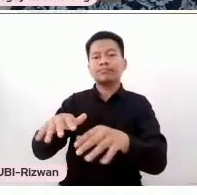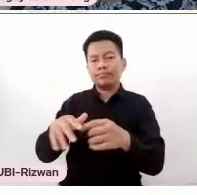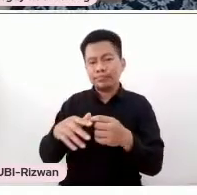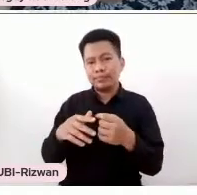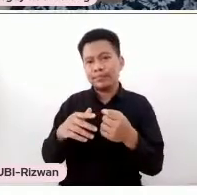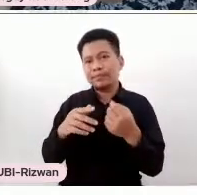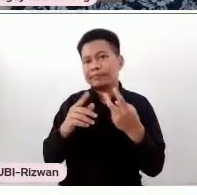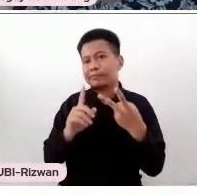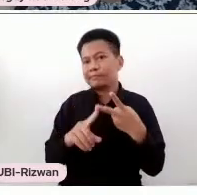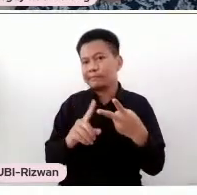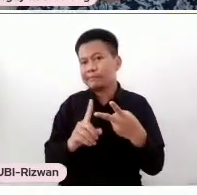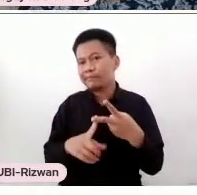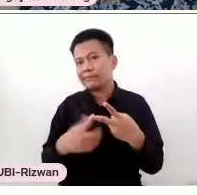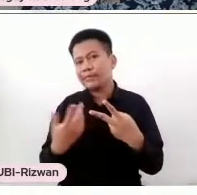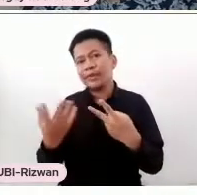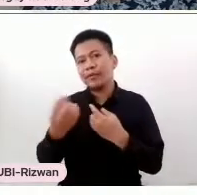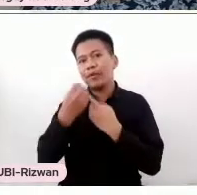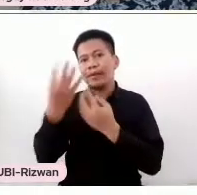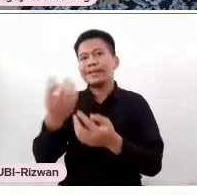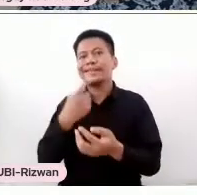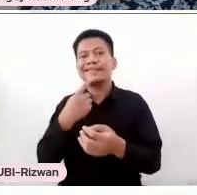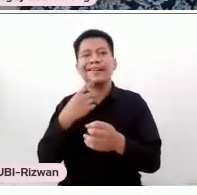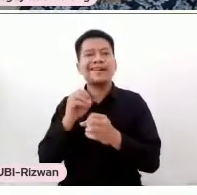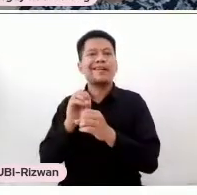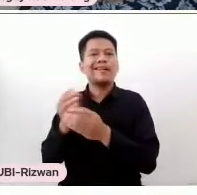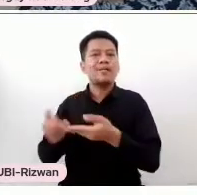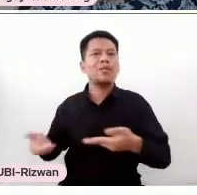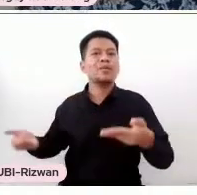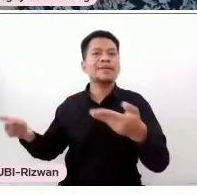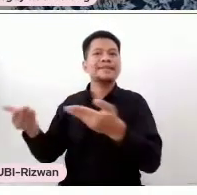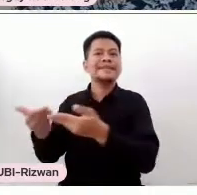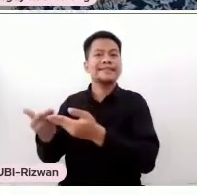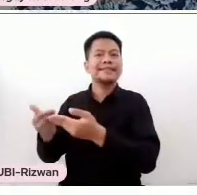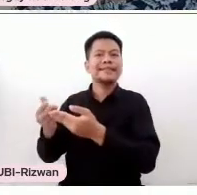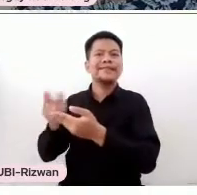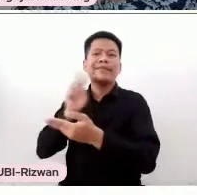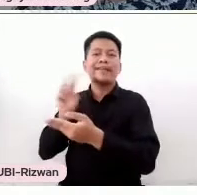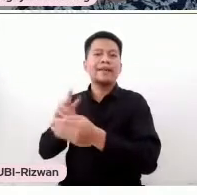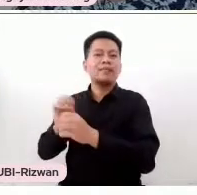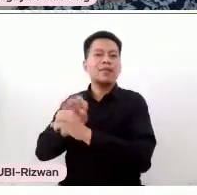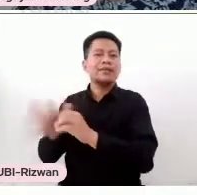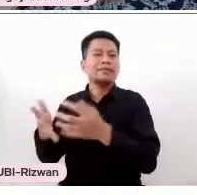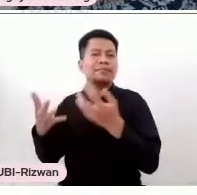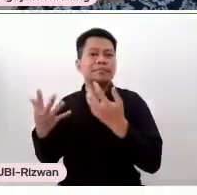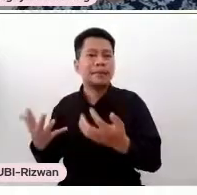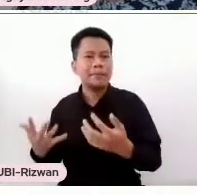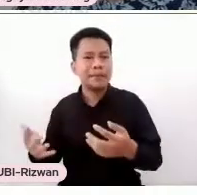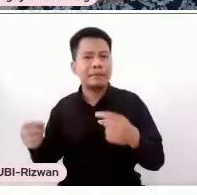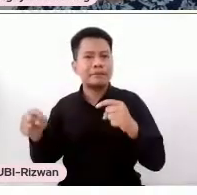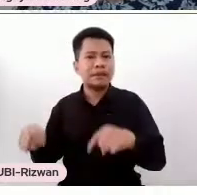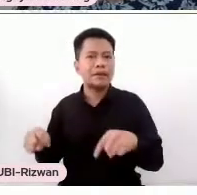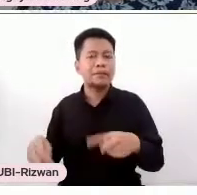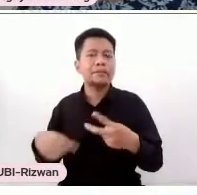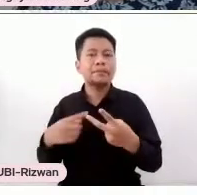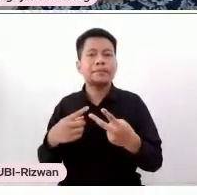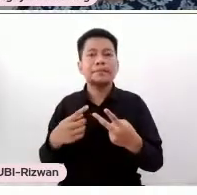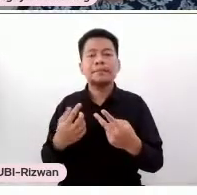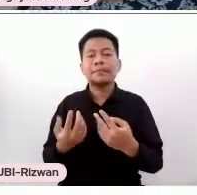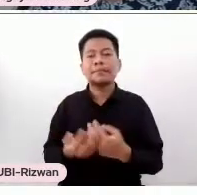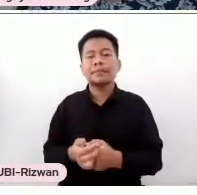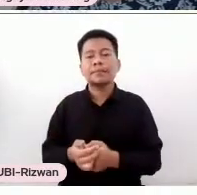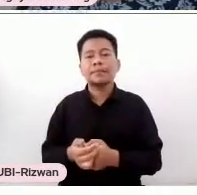some information about pandemic situation in Vietnam now. And the third is some ways we